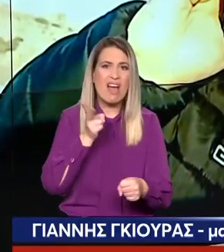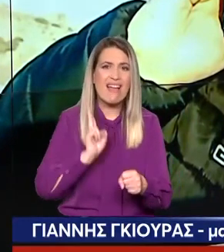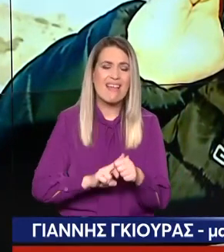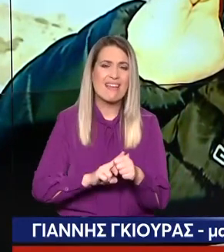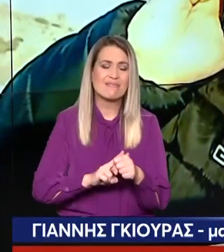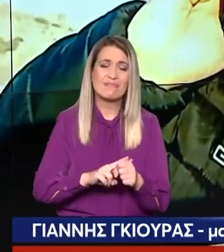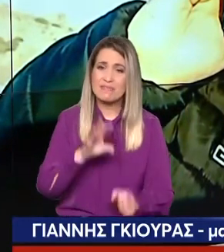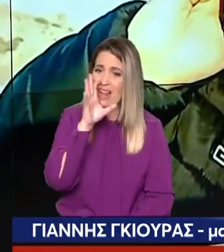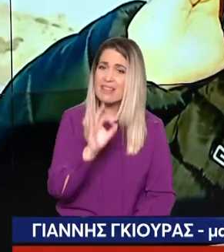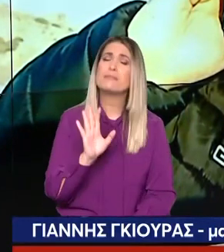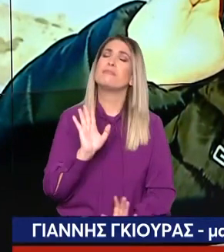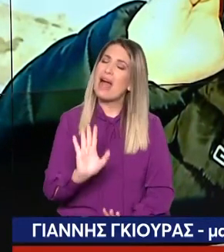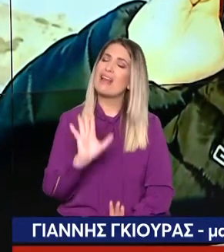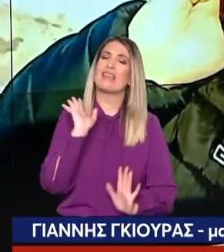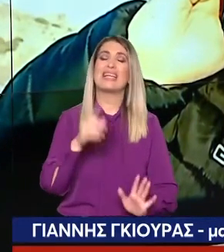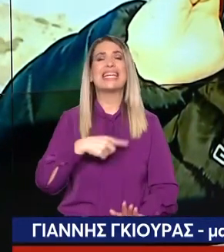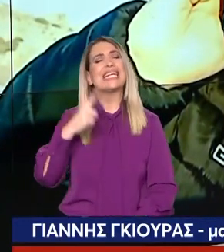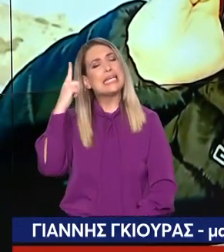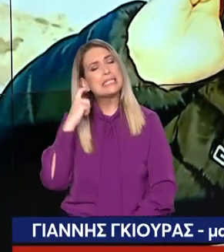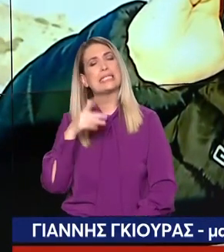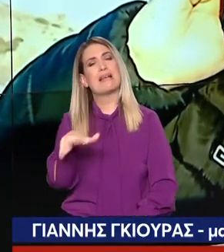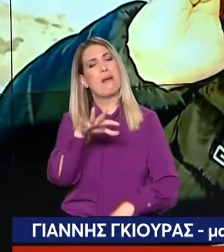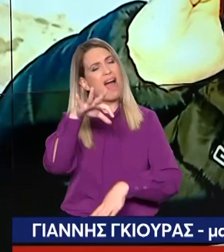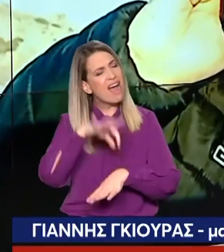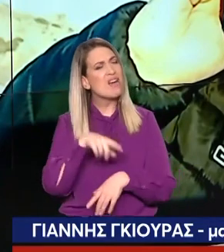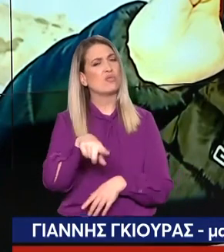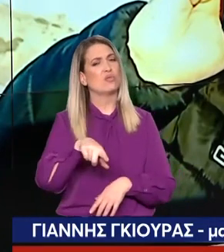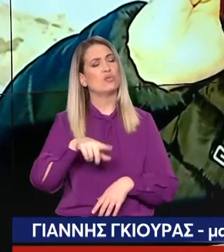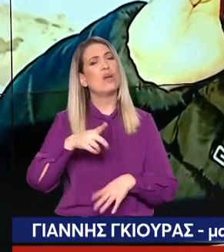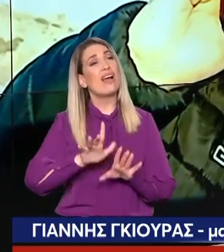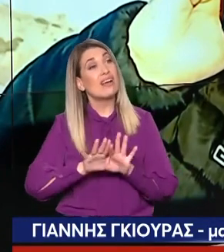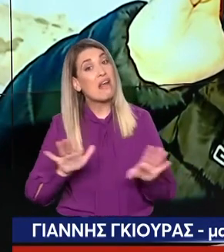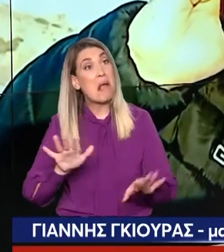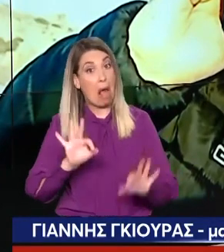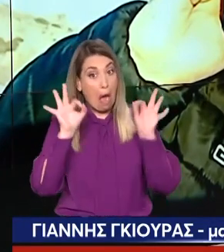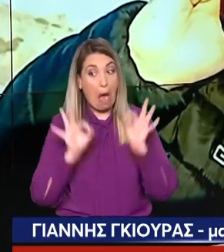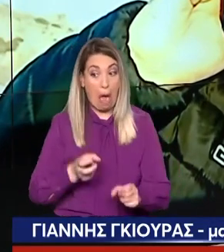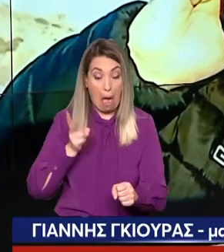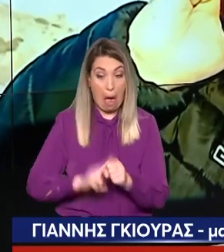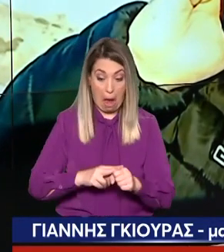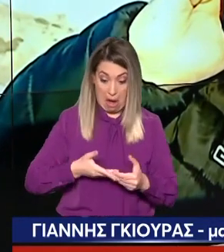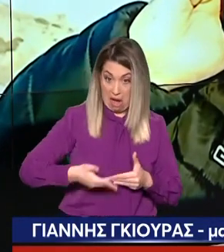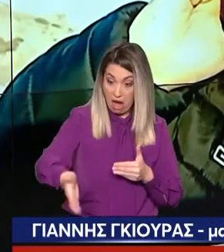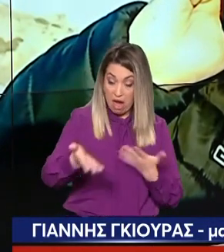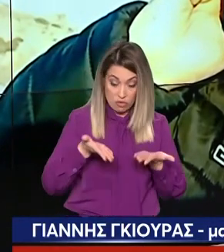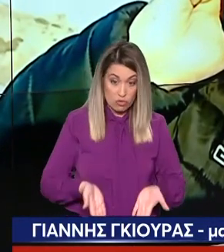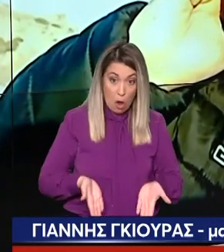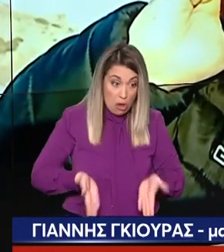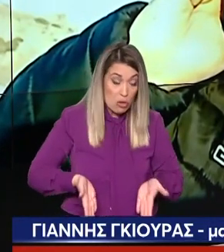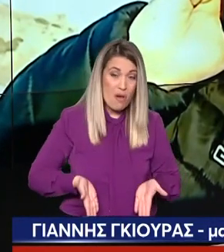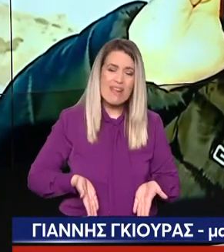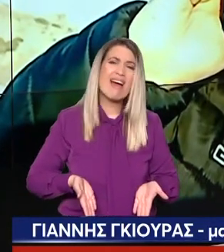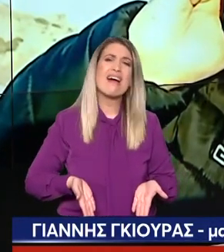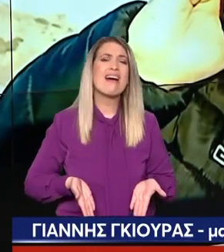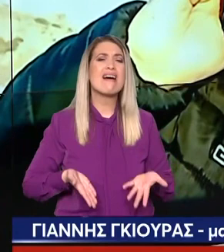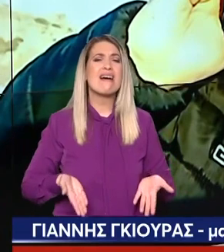μην κρυβόμαστε, ξέραμε όλοι ότι ήταν άρρωστος, ξέραμε όλοι ότι δίνει μια σκληρή μάχη, αλλά ποτέ κανείς δεν ήθελε να σκεφτεί το τέλος.